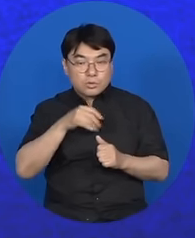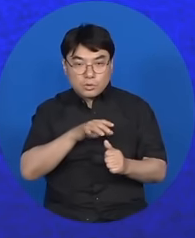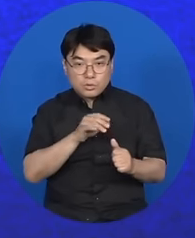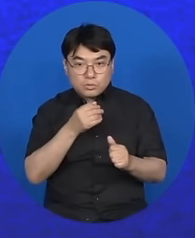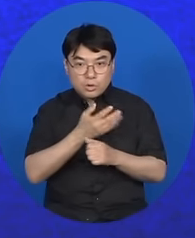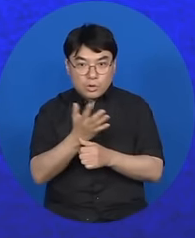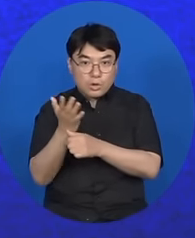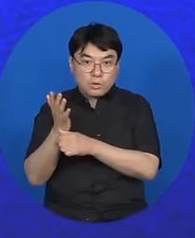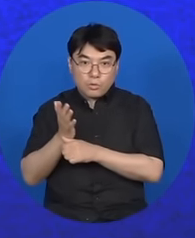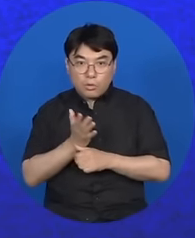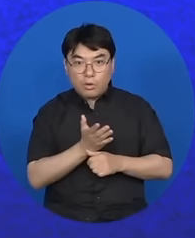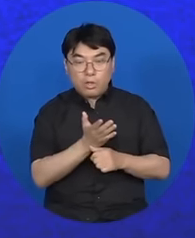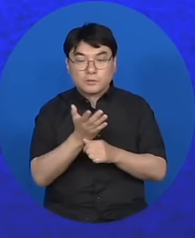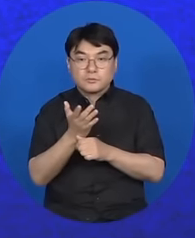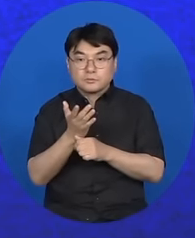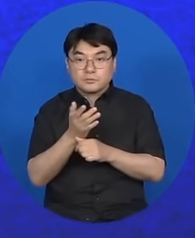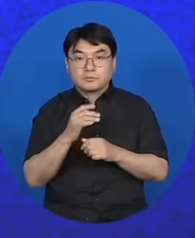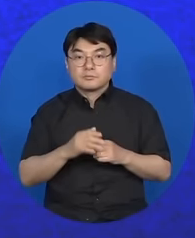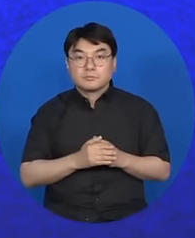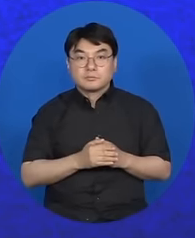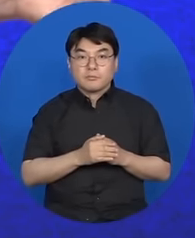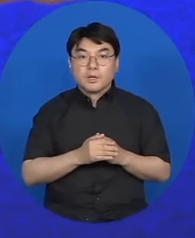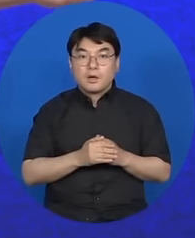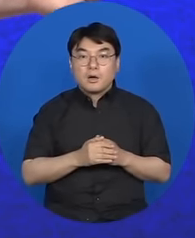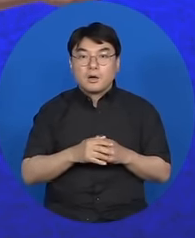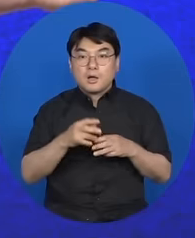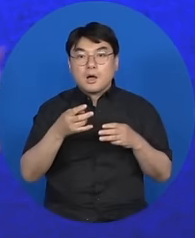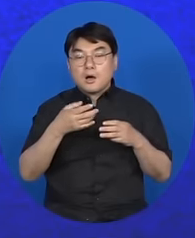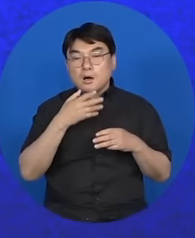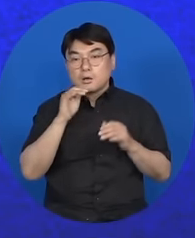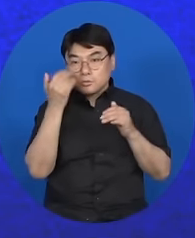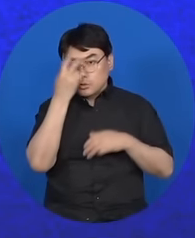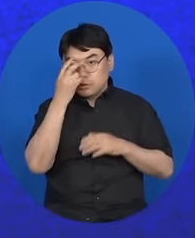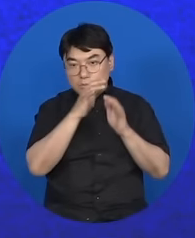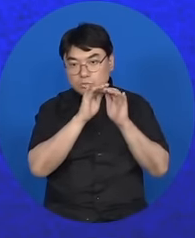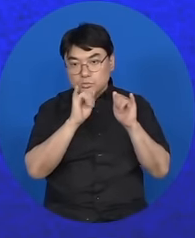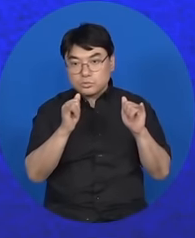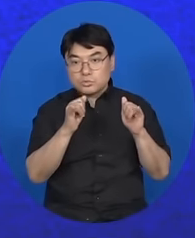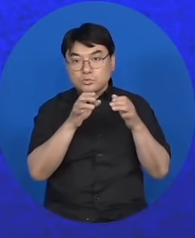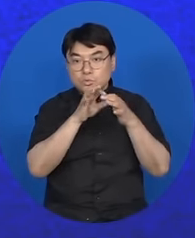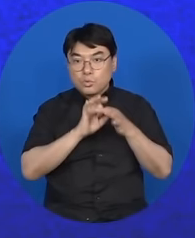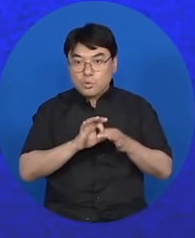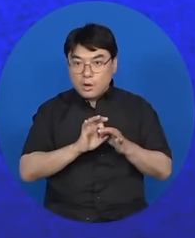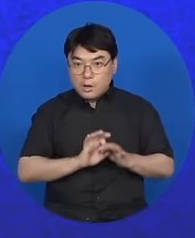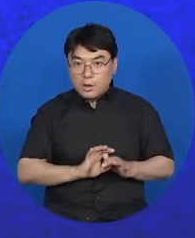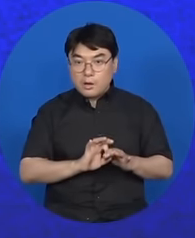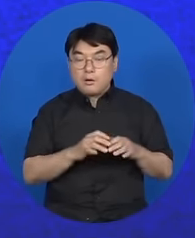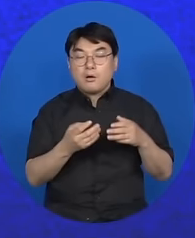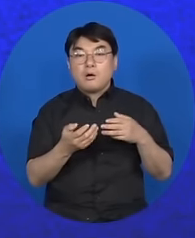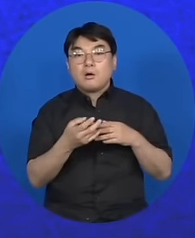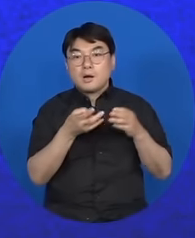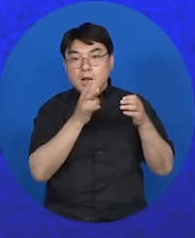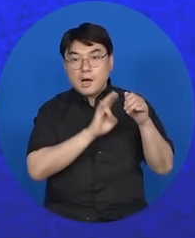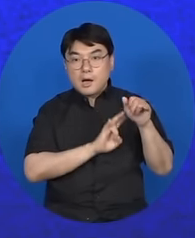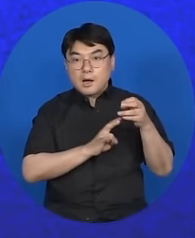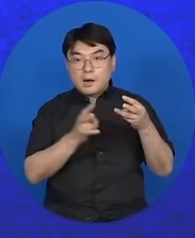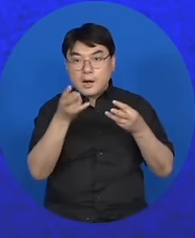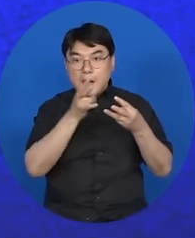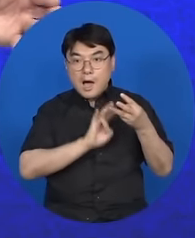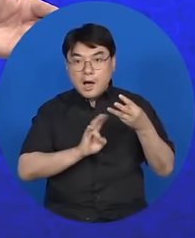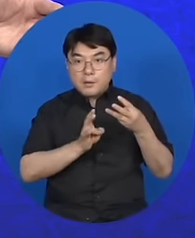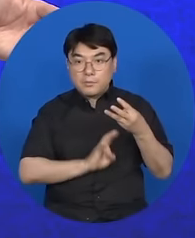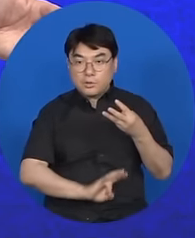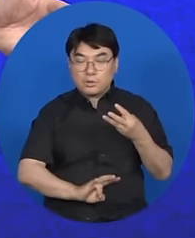통해서 라합과 그의 가족이 구원을 받게 됩니다. 순종한 엘리안을 통해서 사르밧 과부의